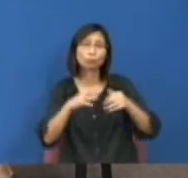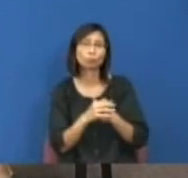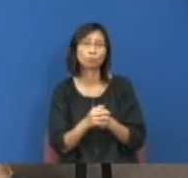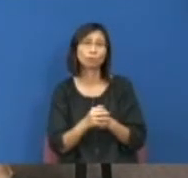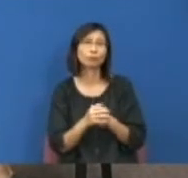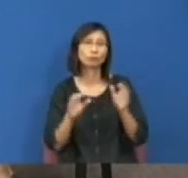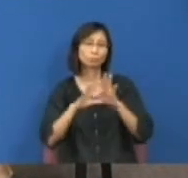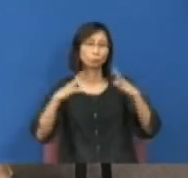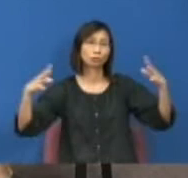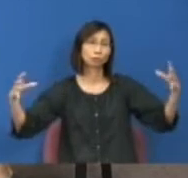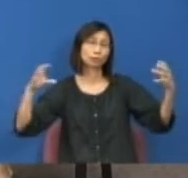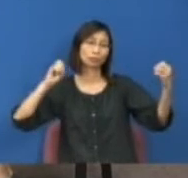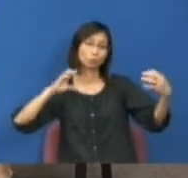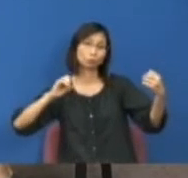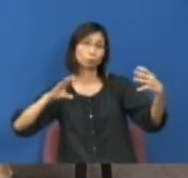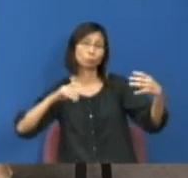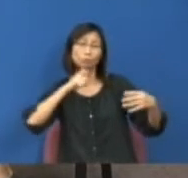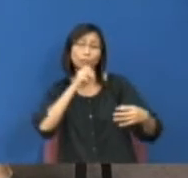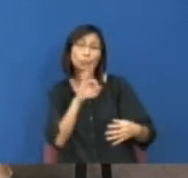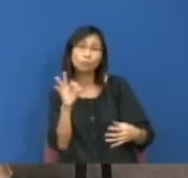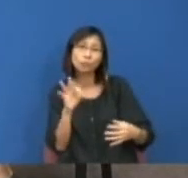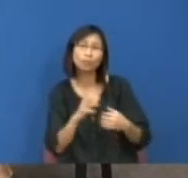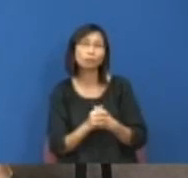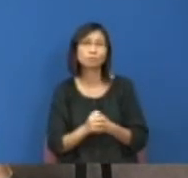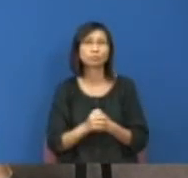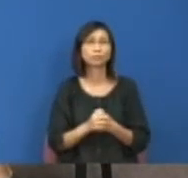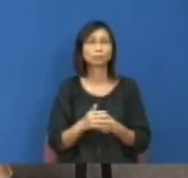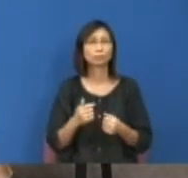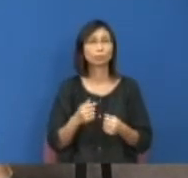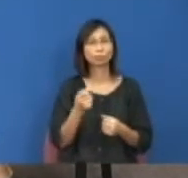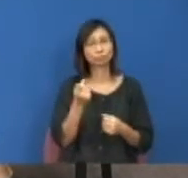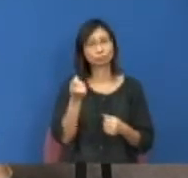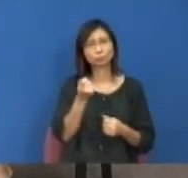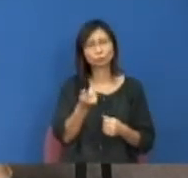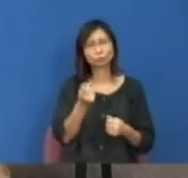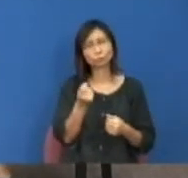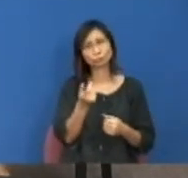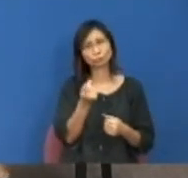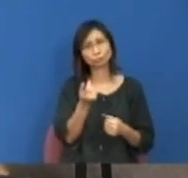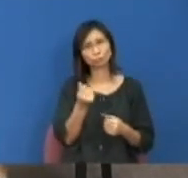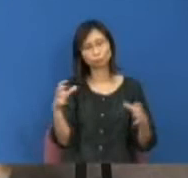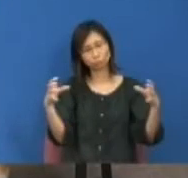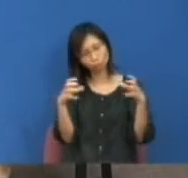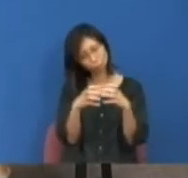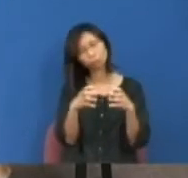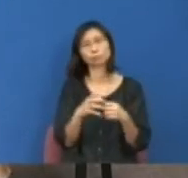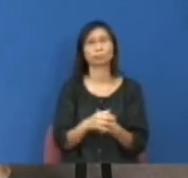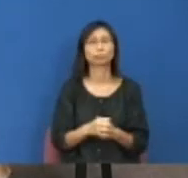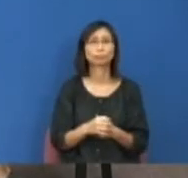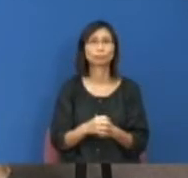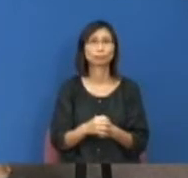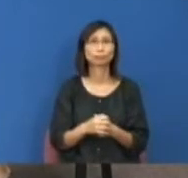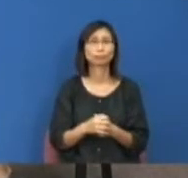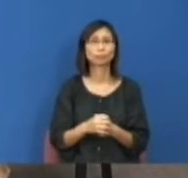好大規模嘅一個討論咧？咁似乎。即係我會見到，其實係除咗少數大家， 咁啊，亦都冇得勉強嘅。咁就我只係想講就係